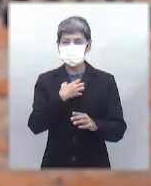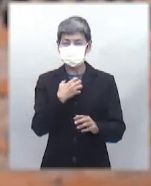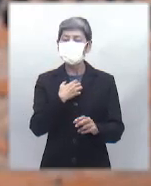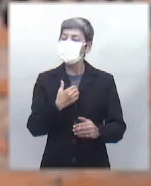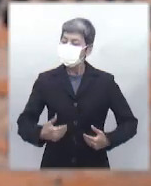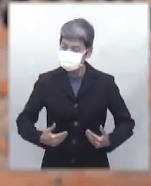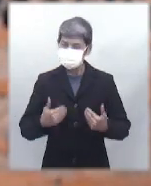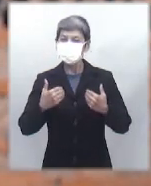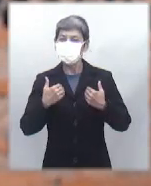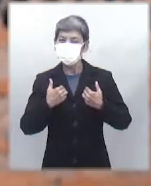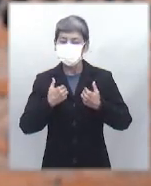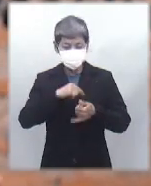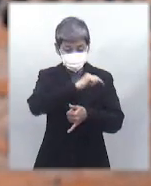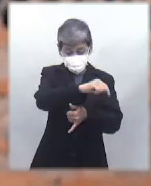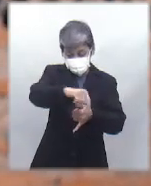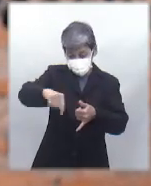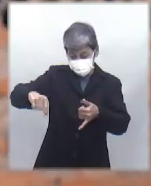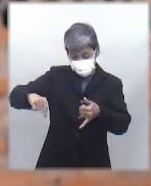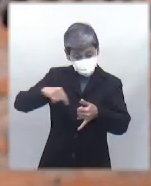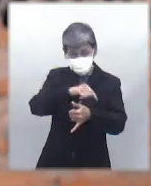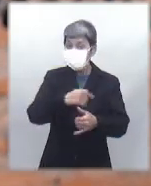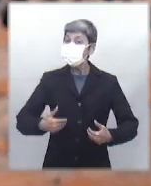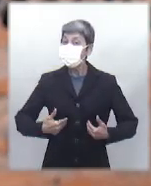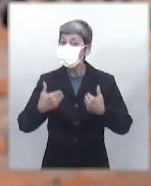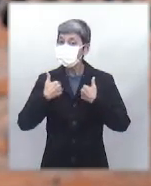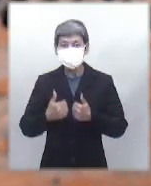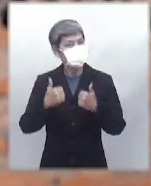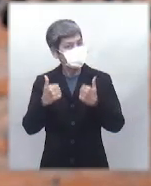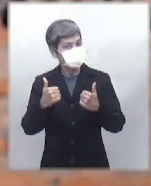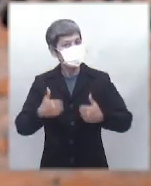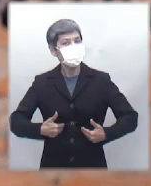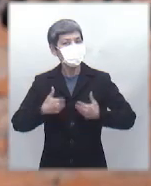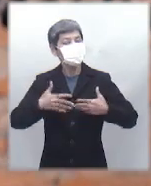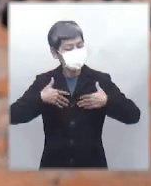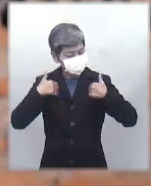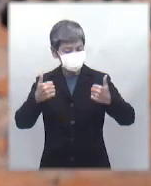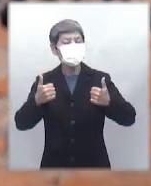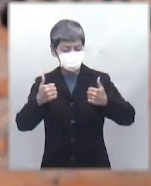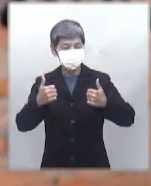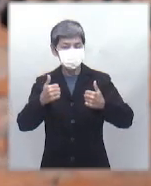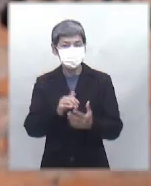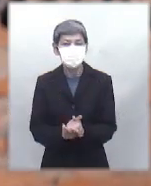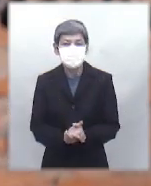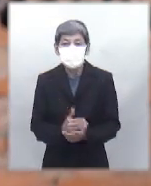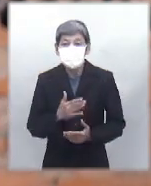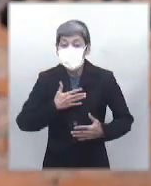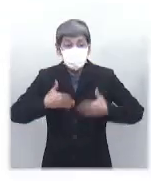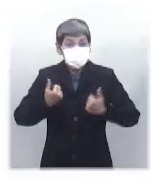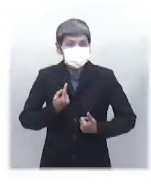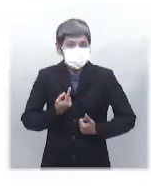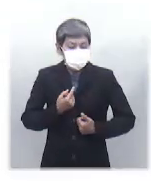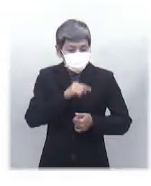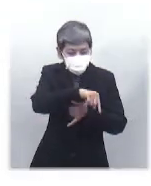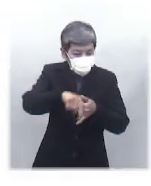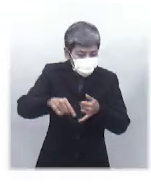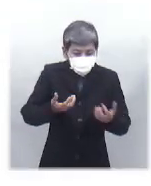ชีวิตที่จะทำให้คนรอบข้างเราเนี่ยมีความเป็นมีความสุขไปด้วยเราถึงจะมีความสุขแต่ไม่ใช่เรามีความสุขคน